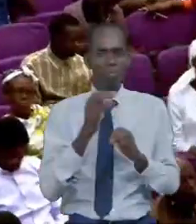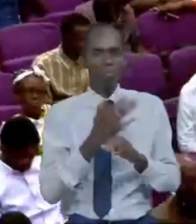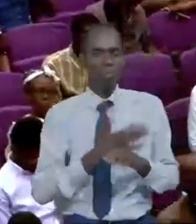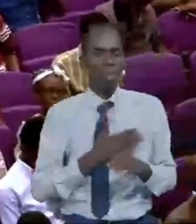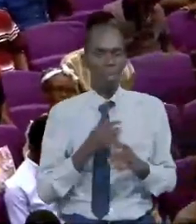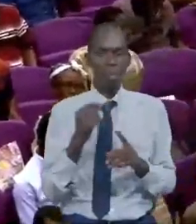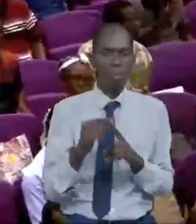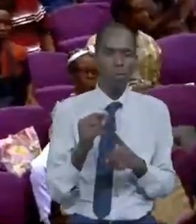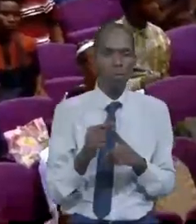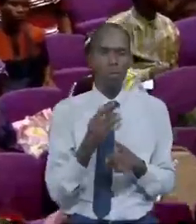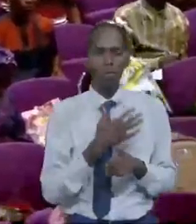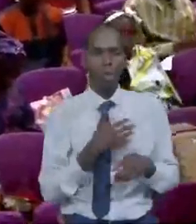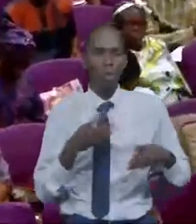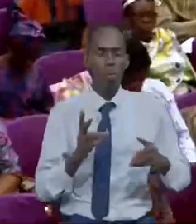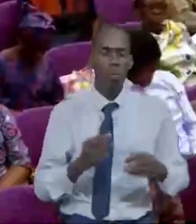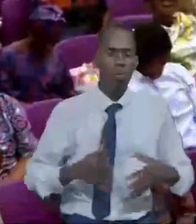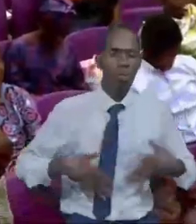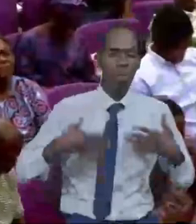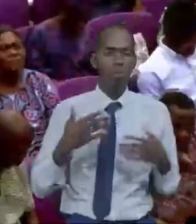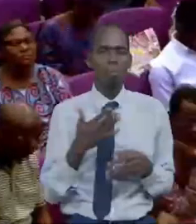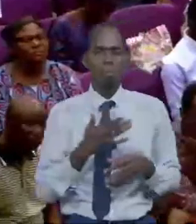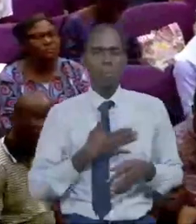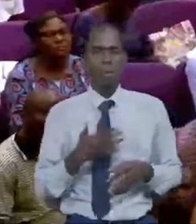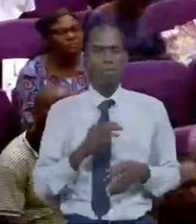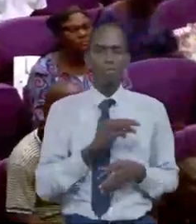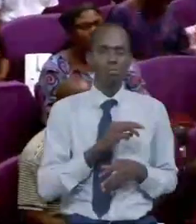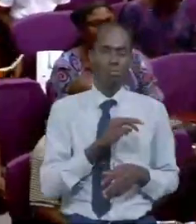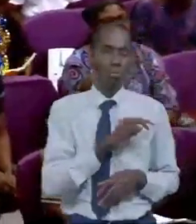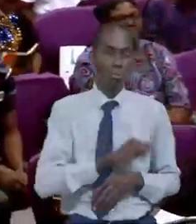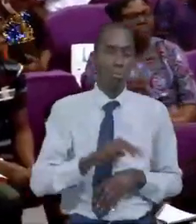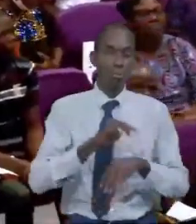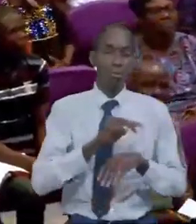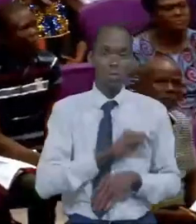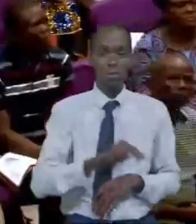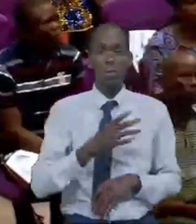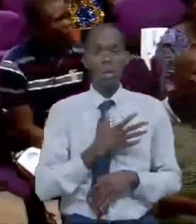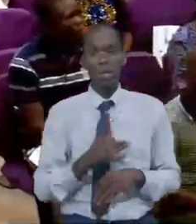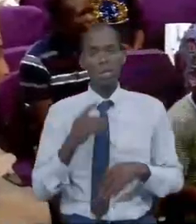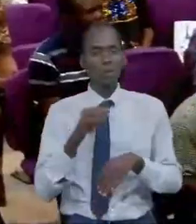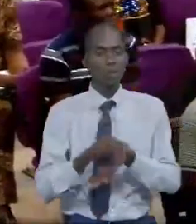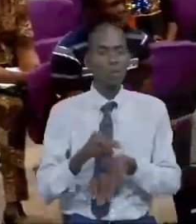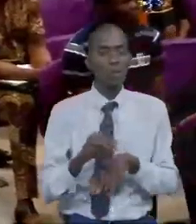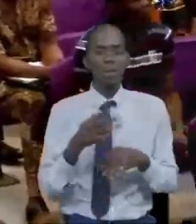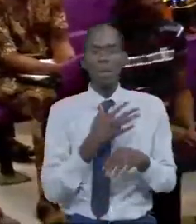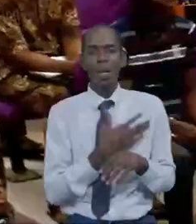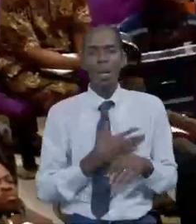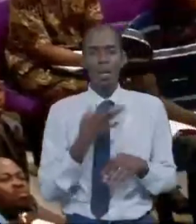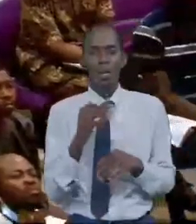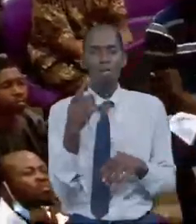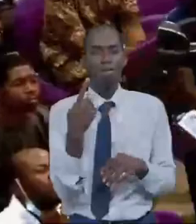de vie, mon ministère, avec celui, avec le style de